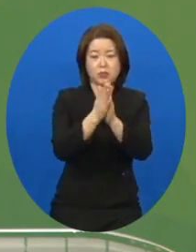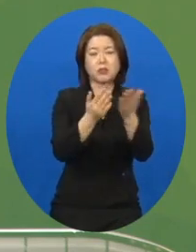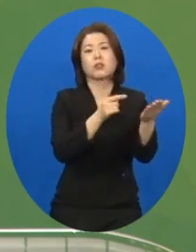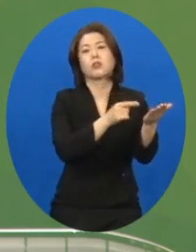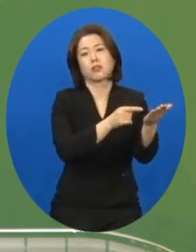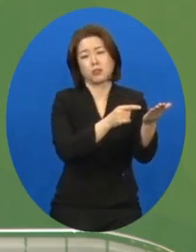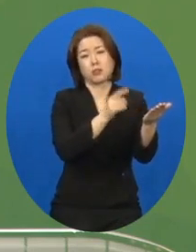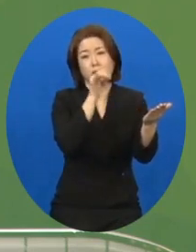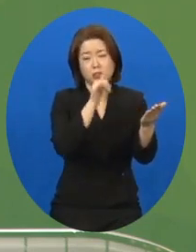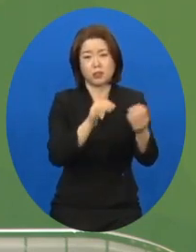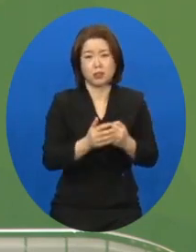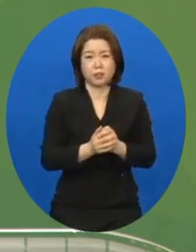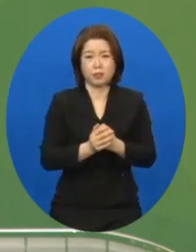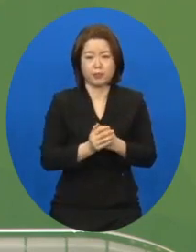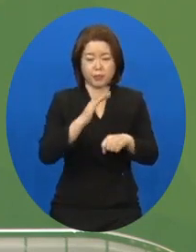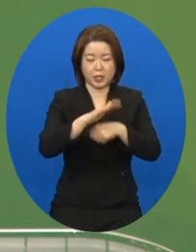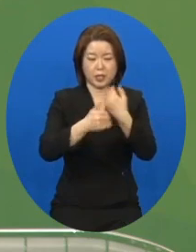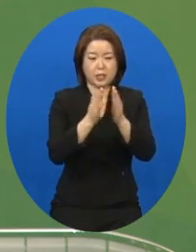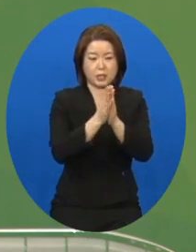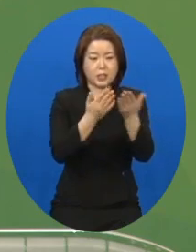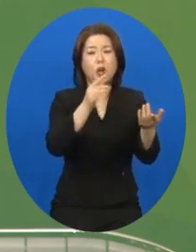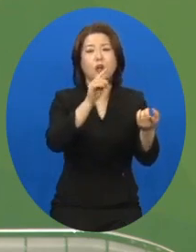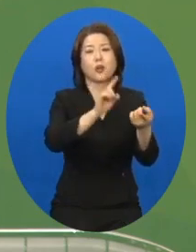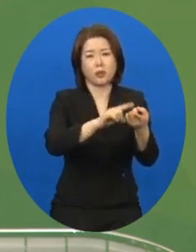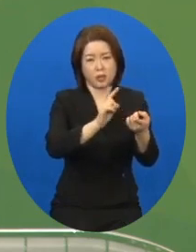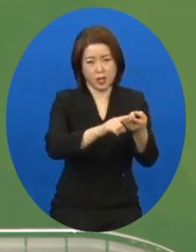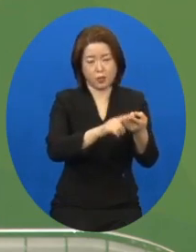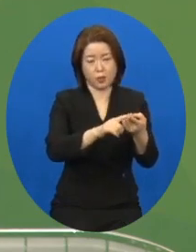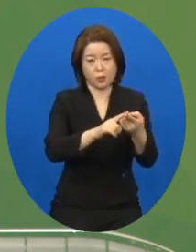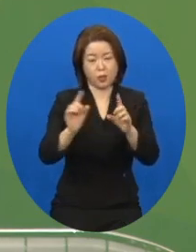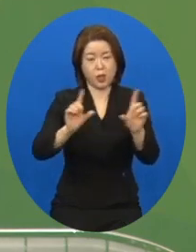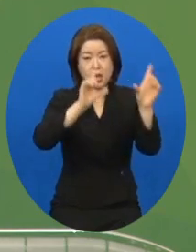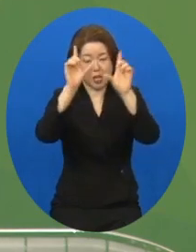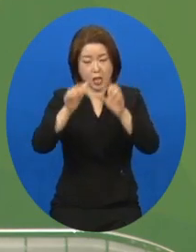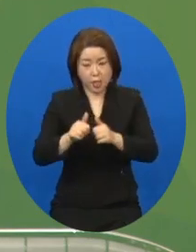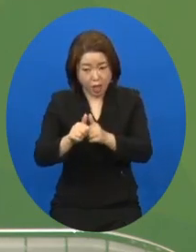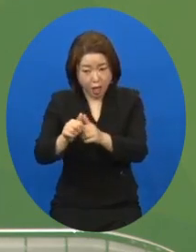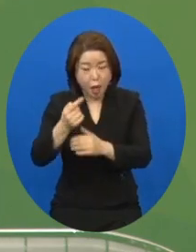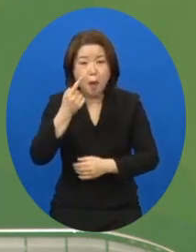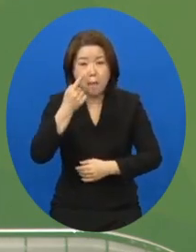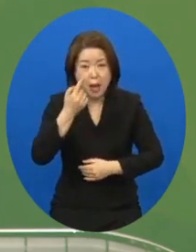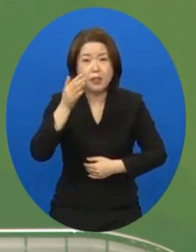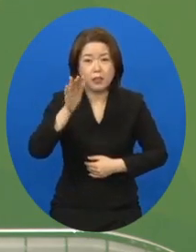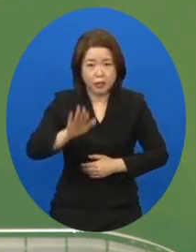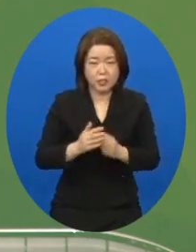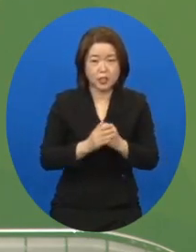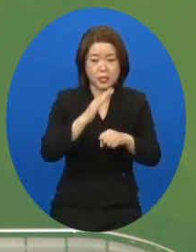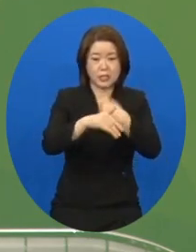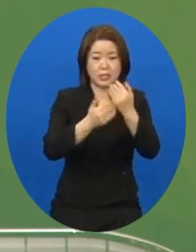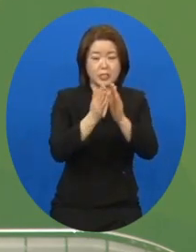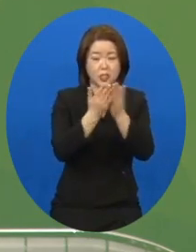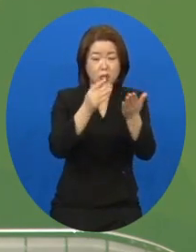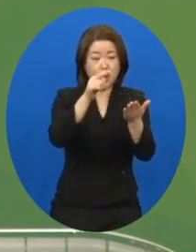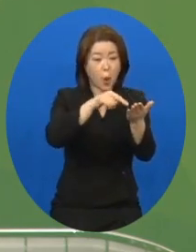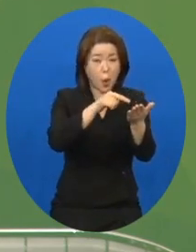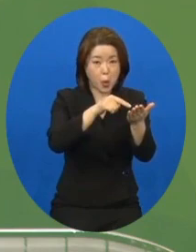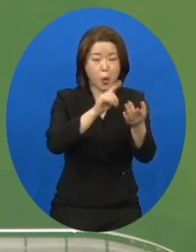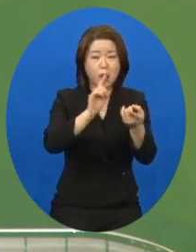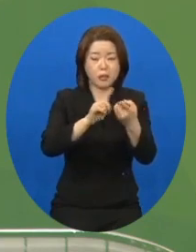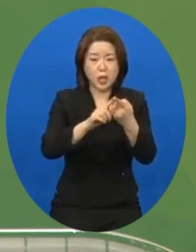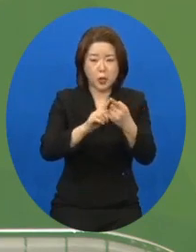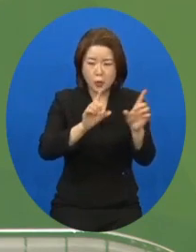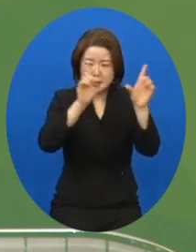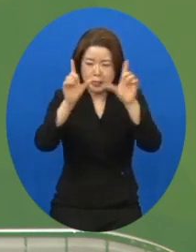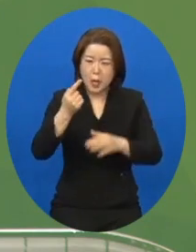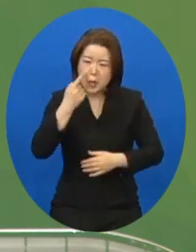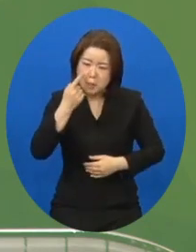대로, 성경이 말하는 대로 살아봤더니, 성경 말씀대로 살아보려고 했더니 이렇게